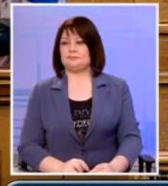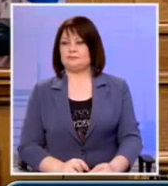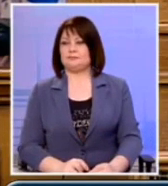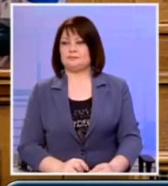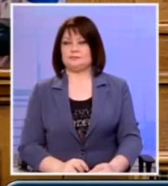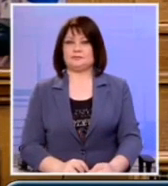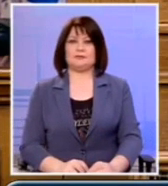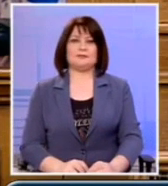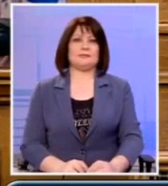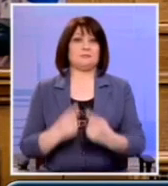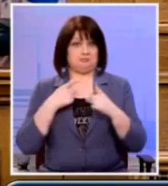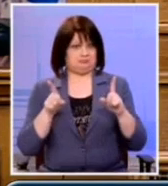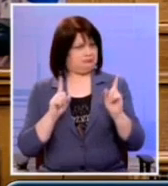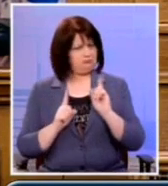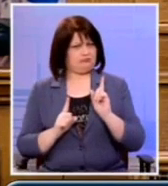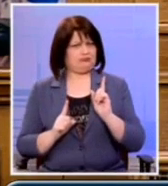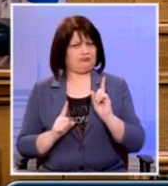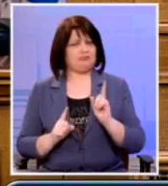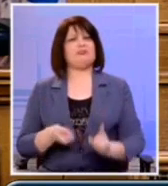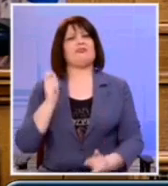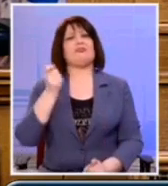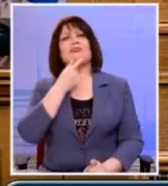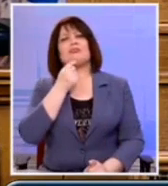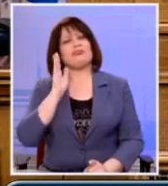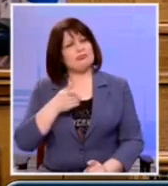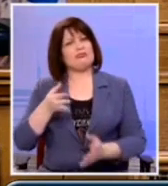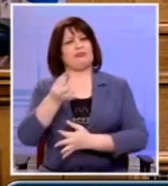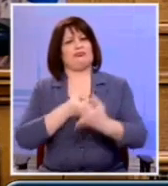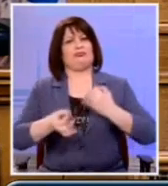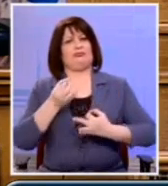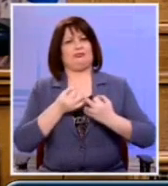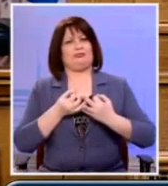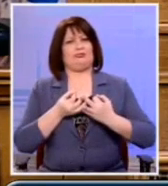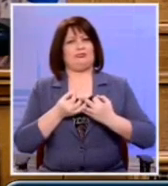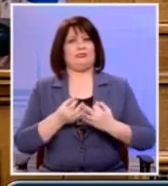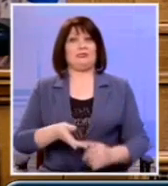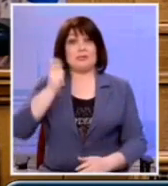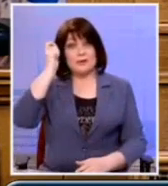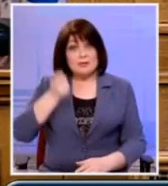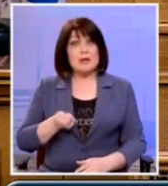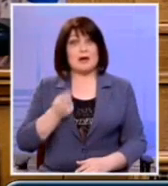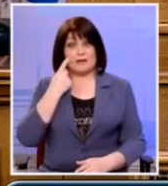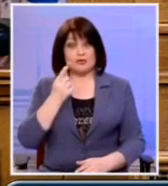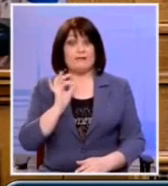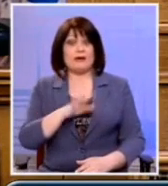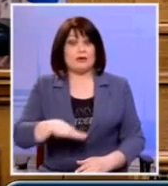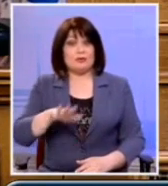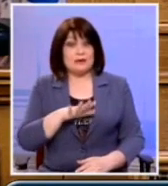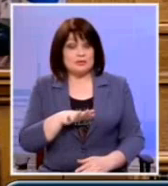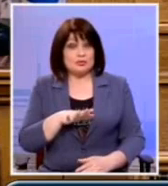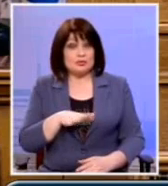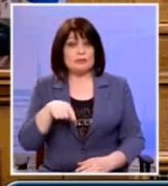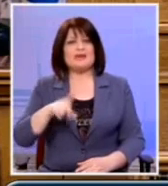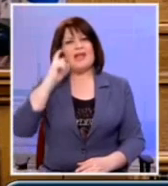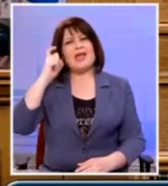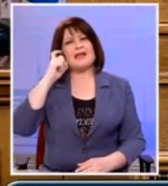Αποτελεί όχι παράδοξο, πολιτικά εύκολα εξηγήσιμο, αν και απαράδεκτο φαινόμενο, ότι αυτή η